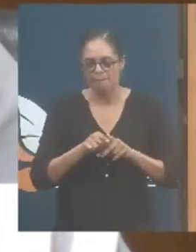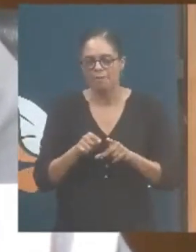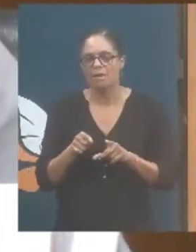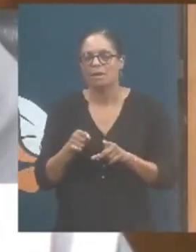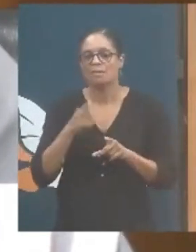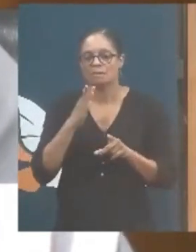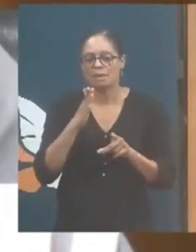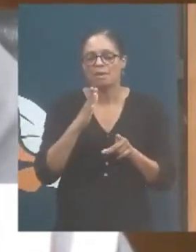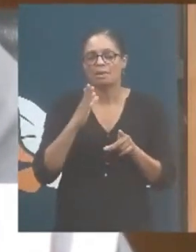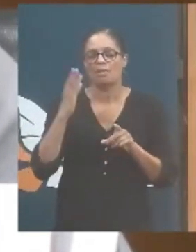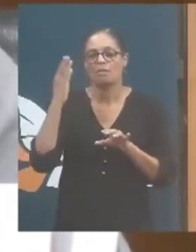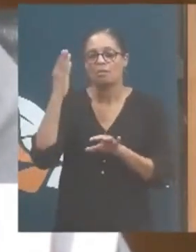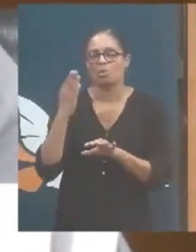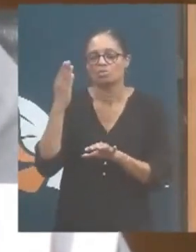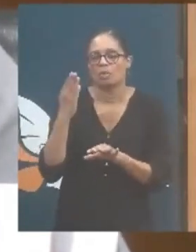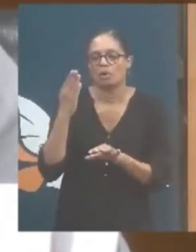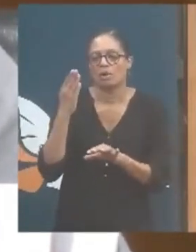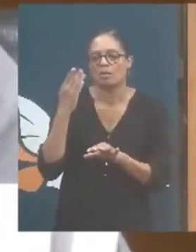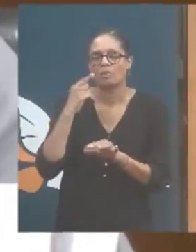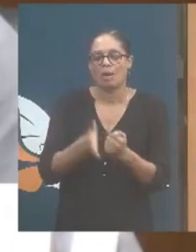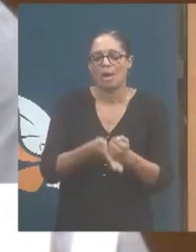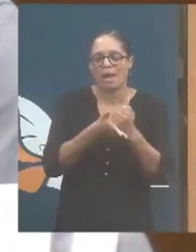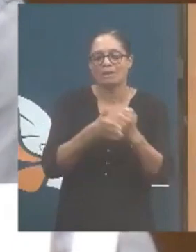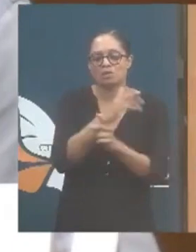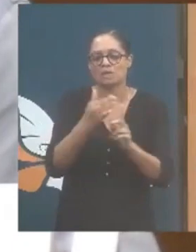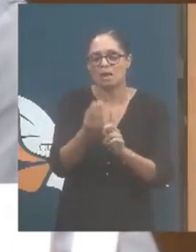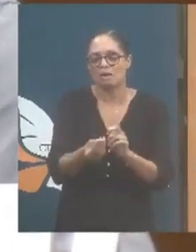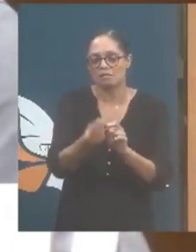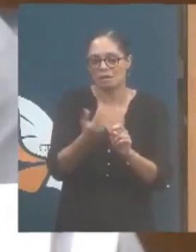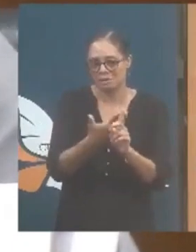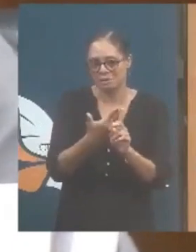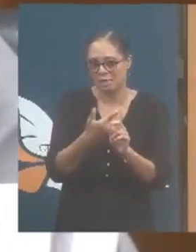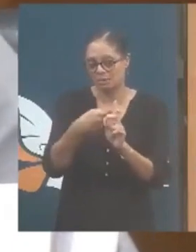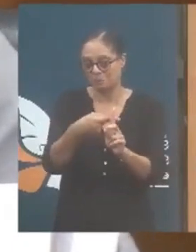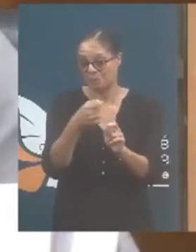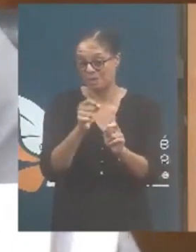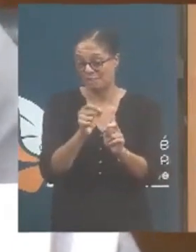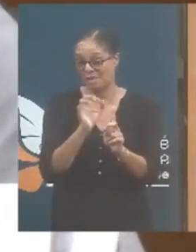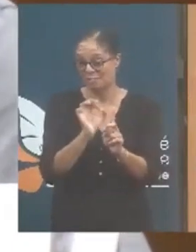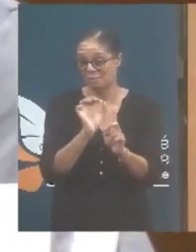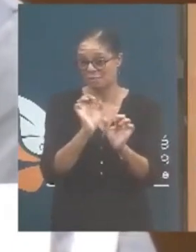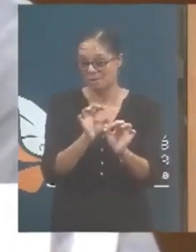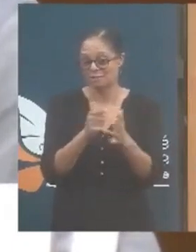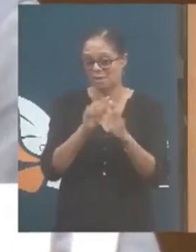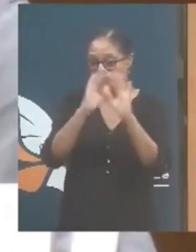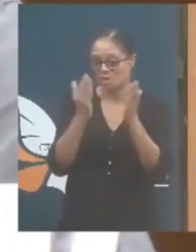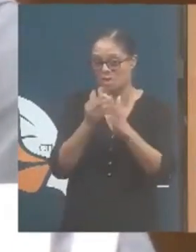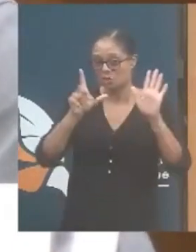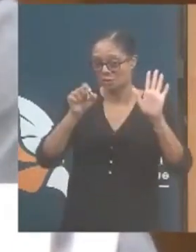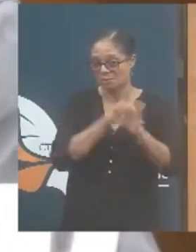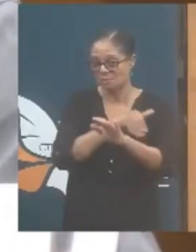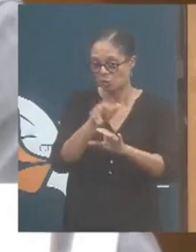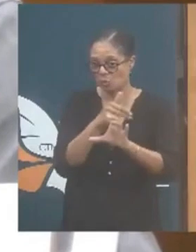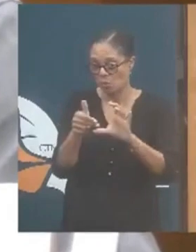alors que le besoin pour l'aide sociale à l'enfance, puisque c'est celui-là qui a été visé là, est estimé à